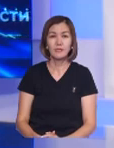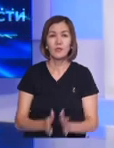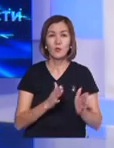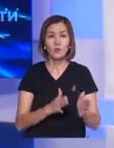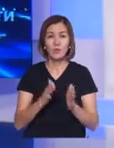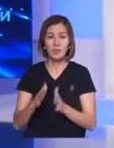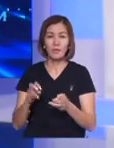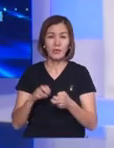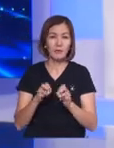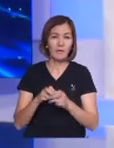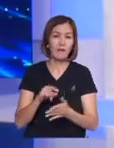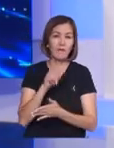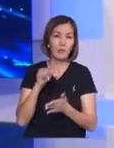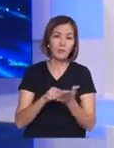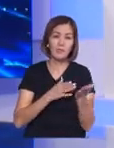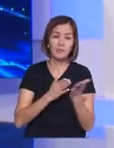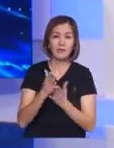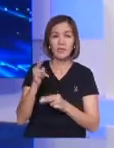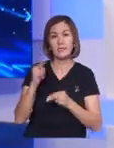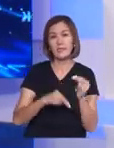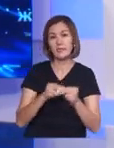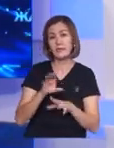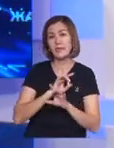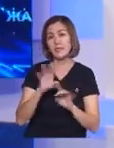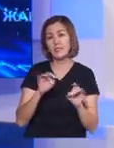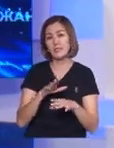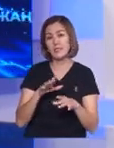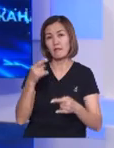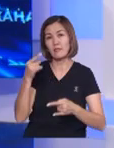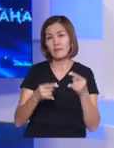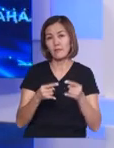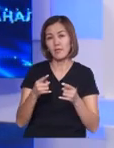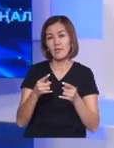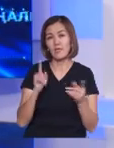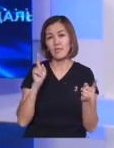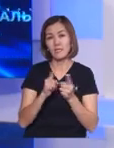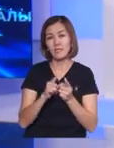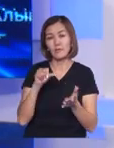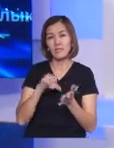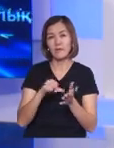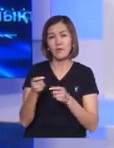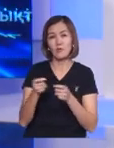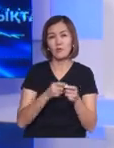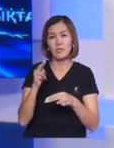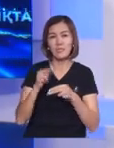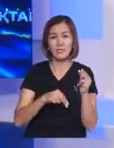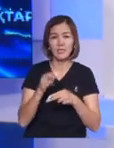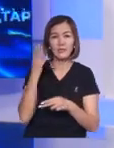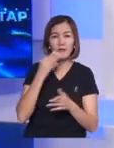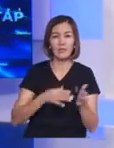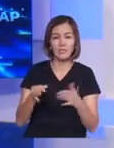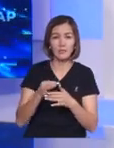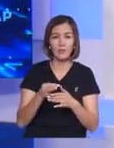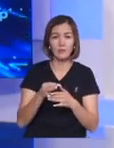О мерах урегулирования проблемных вопросов в сфере строительства рассказали на площадке региональной службы коммуникации представители управления